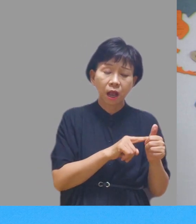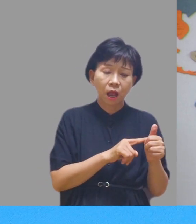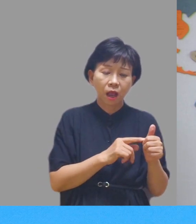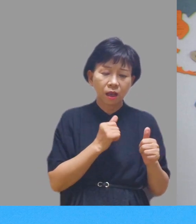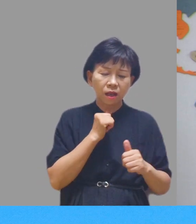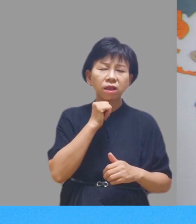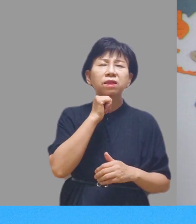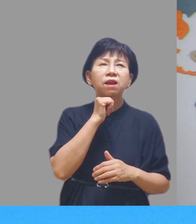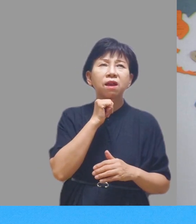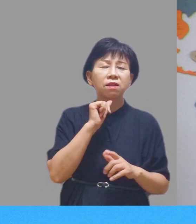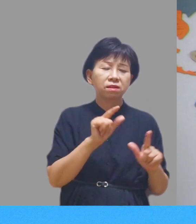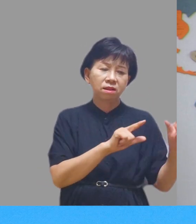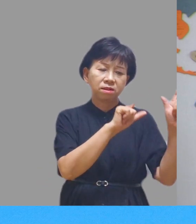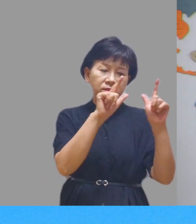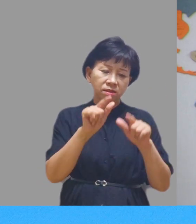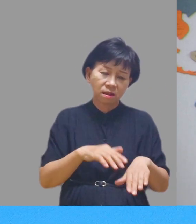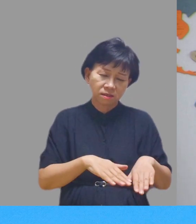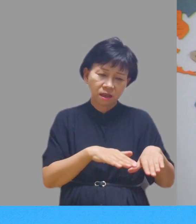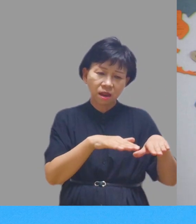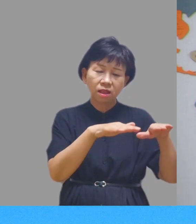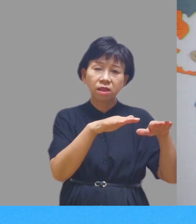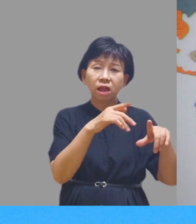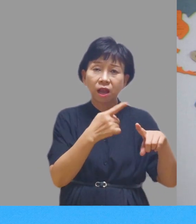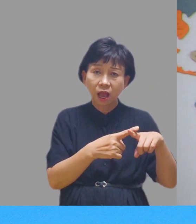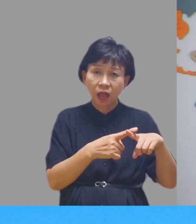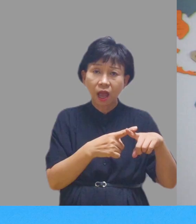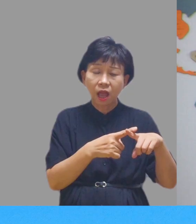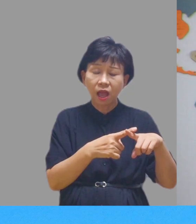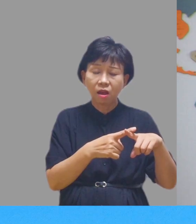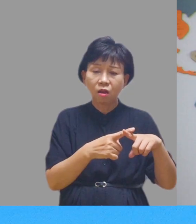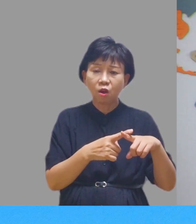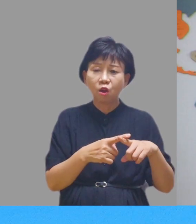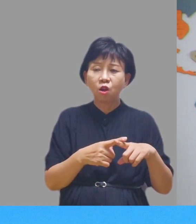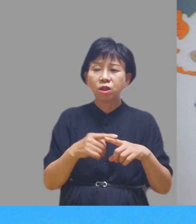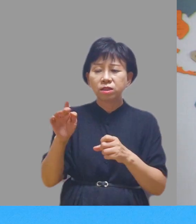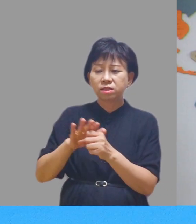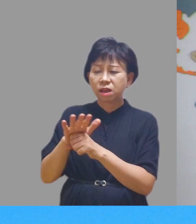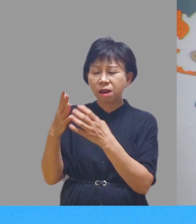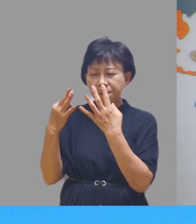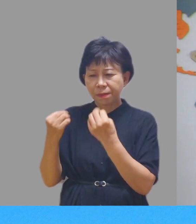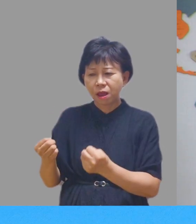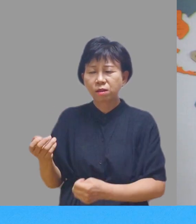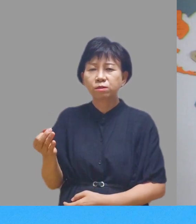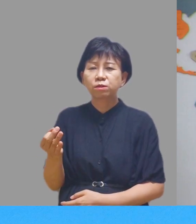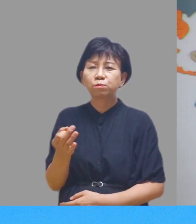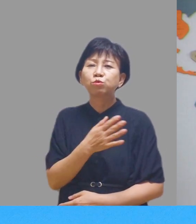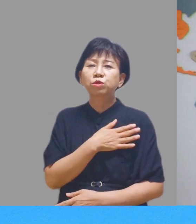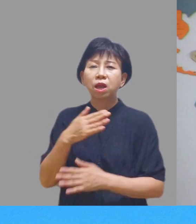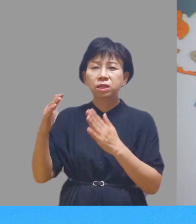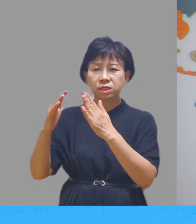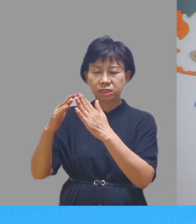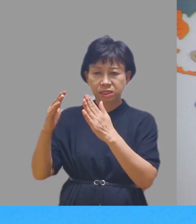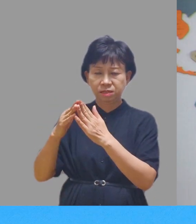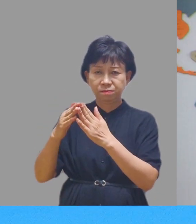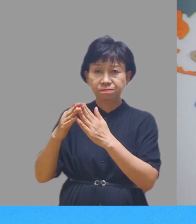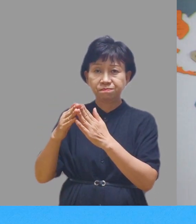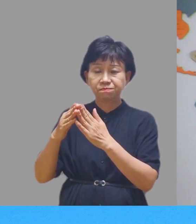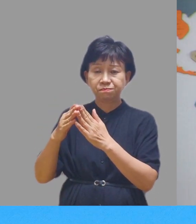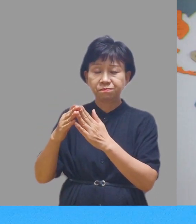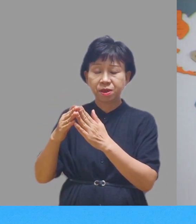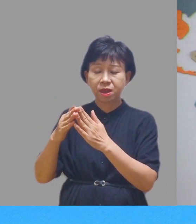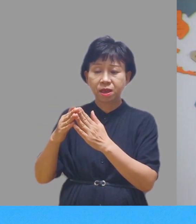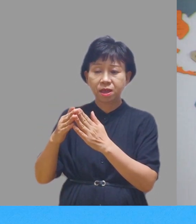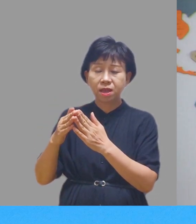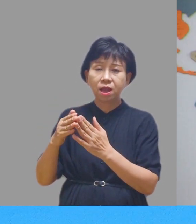자라다가 사랑 많은 가정에 입양되었다고 생각해 봅시다. 여러분, 그 순간 그 아이의